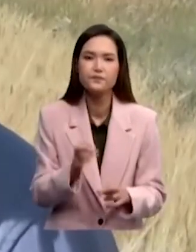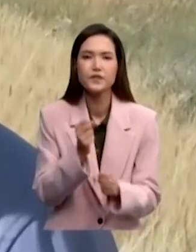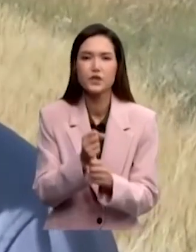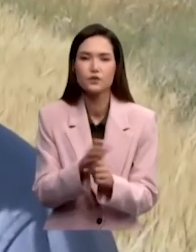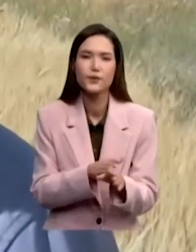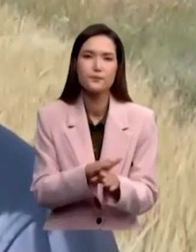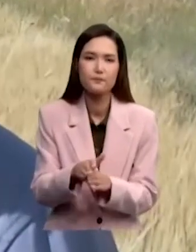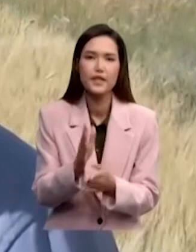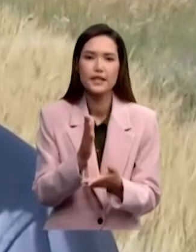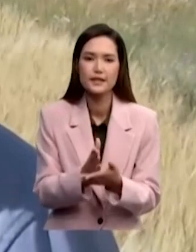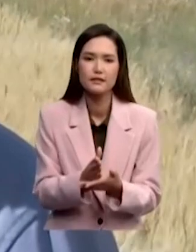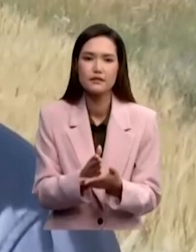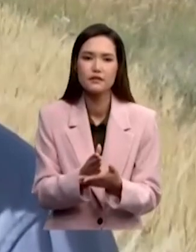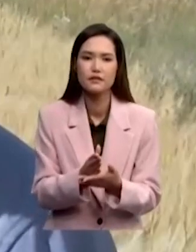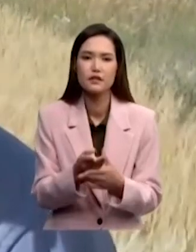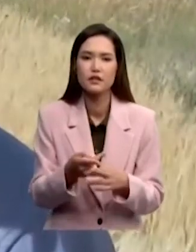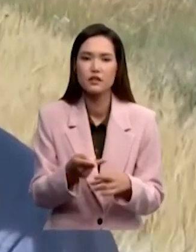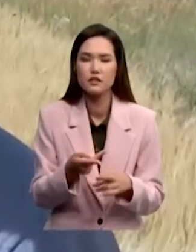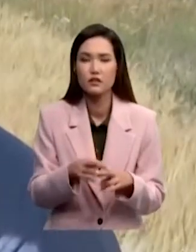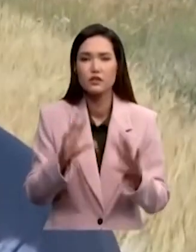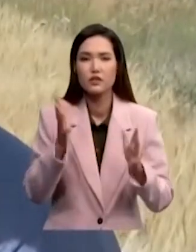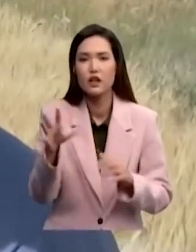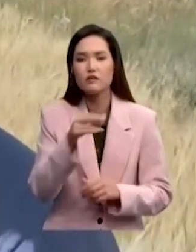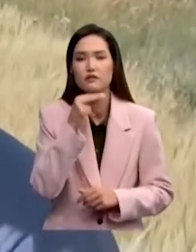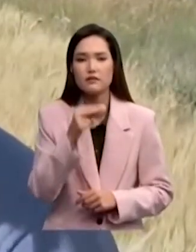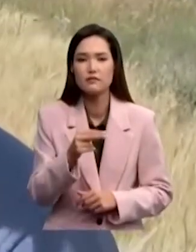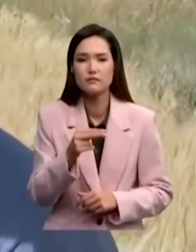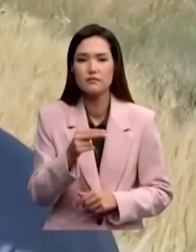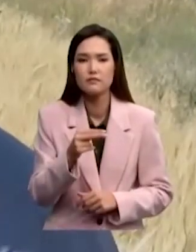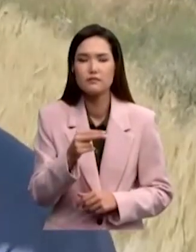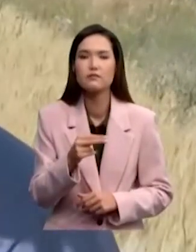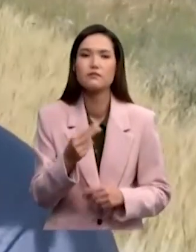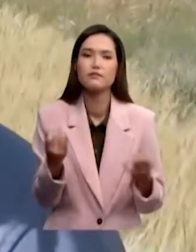барып 30-ға жуық түрлі тіркемелер алынды.